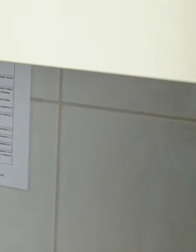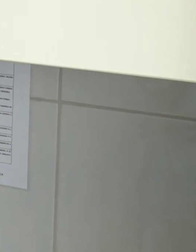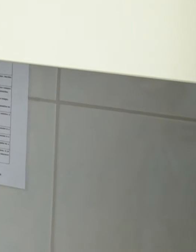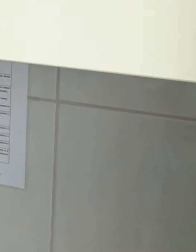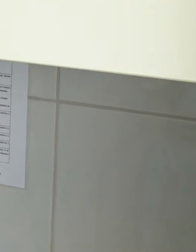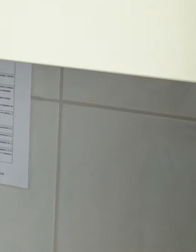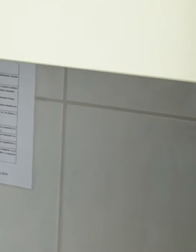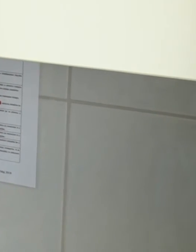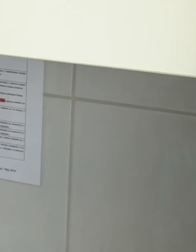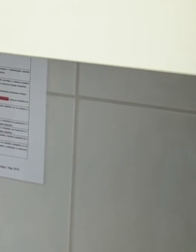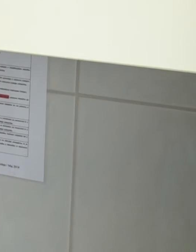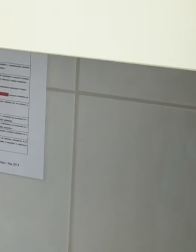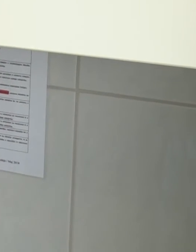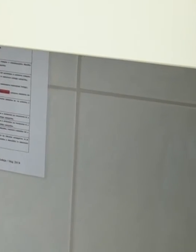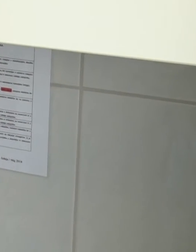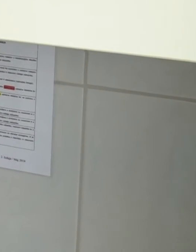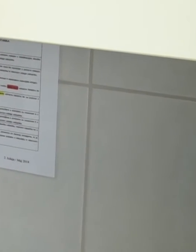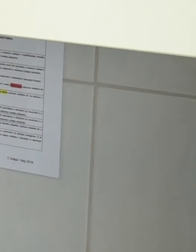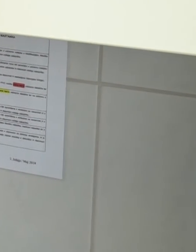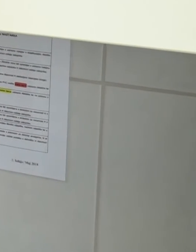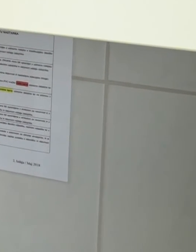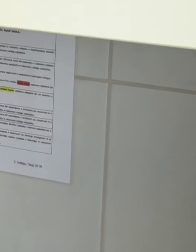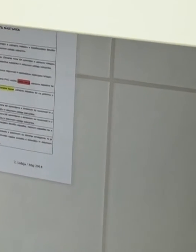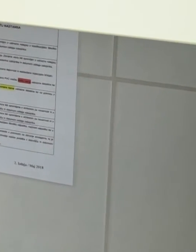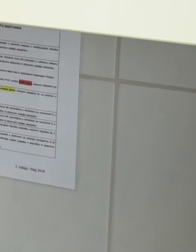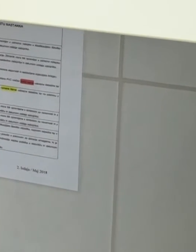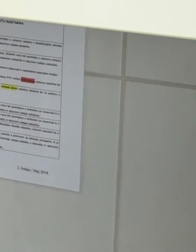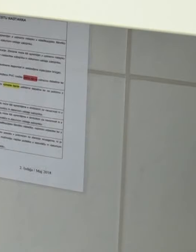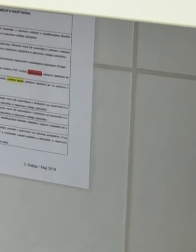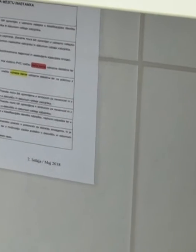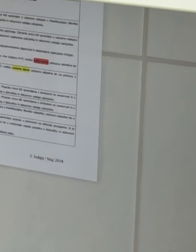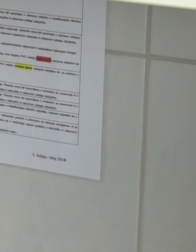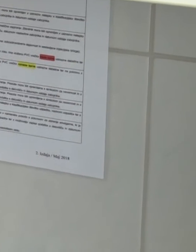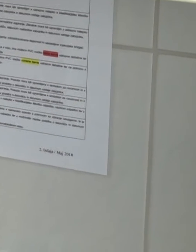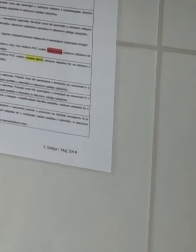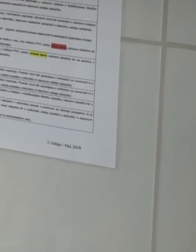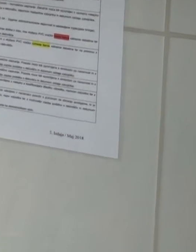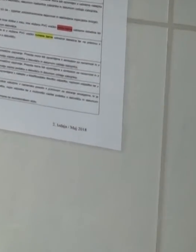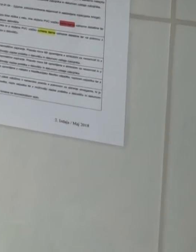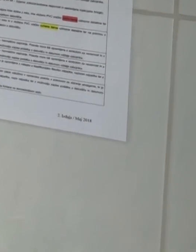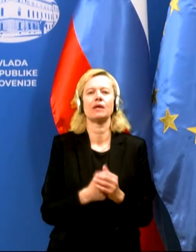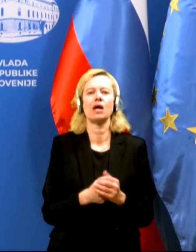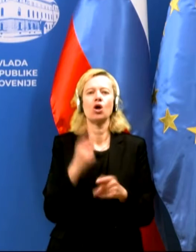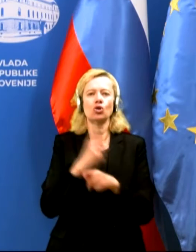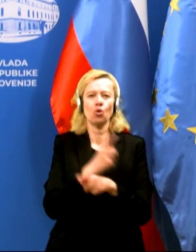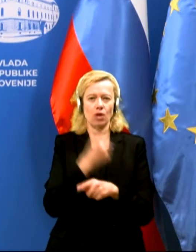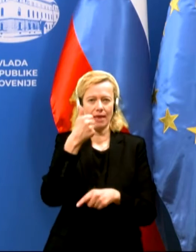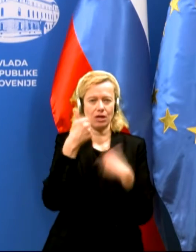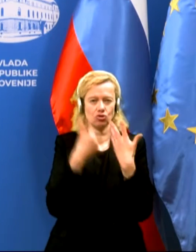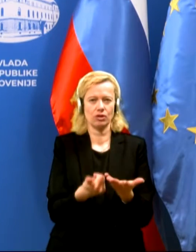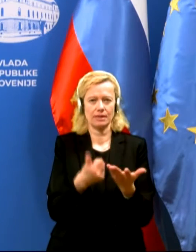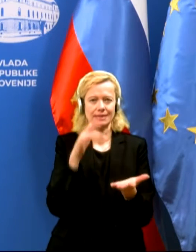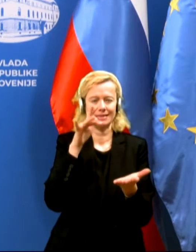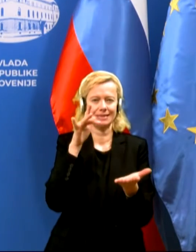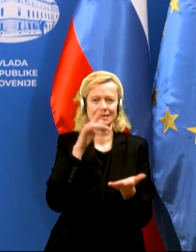kdaj in kako bo kdo cepljen, pač pa tudi ustrezno število cepilnih centrov. Določenih je v strategiji 61 cepilnih